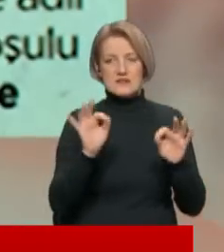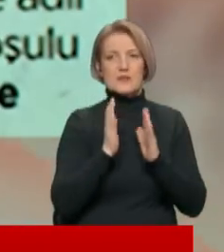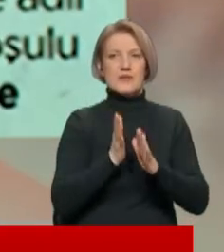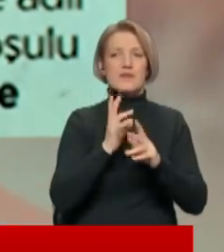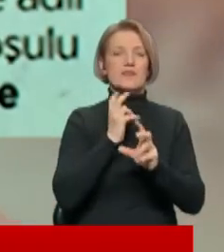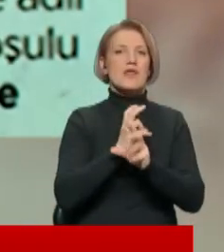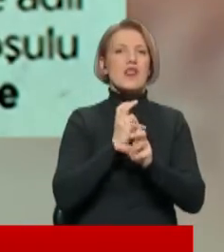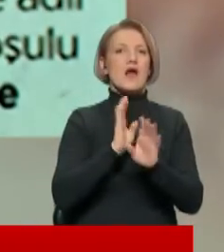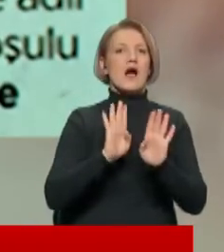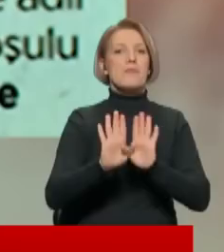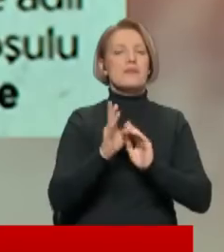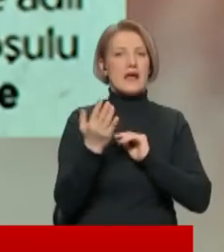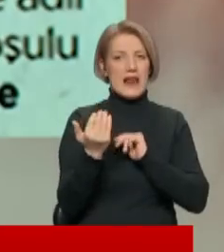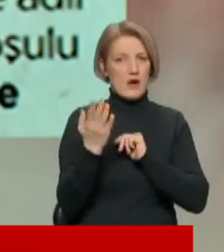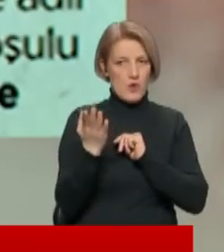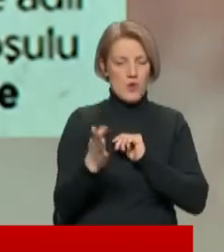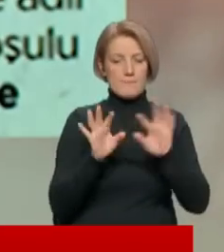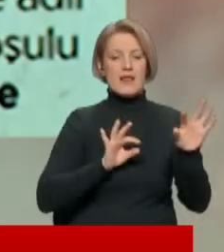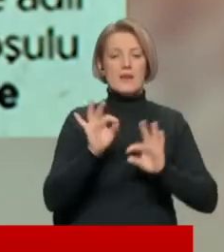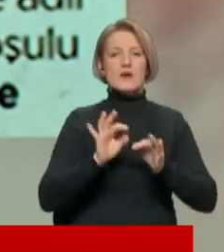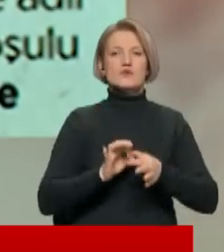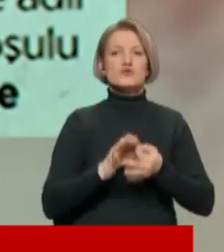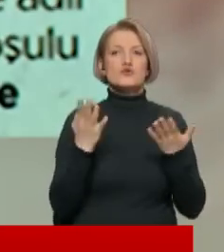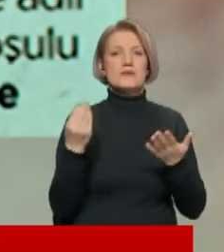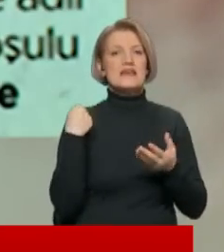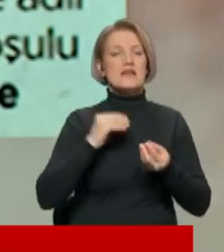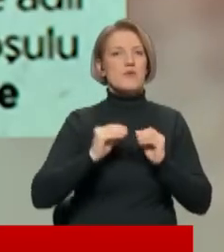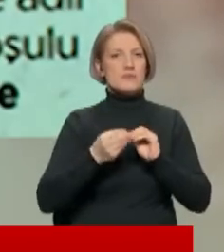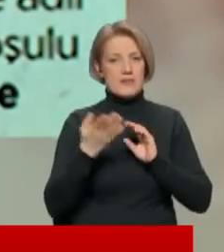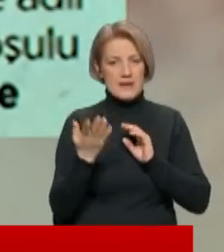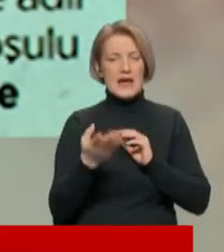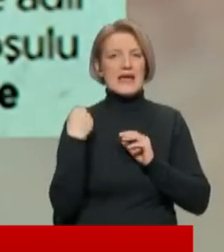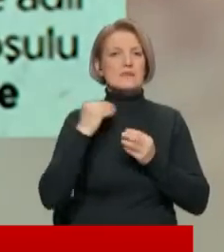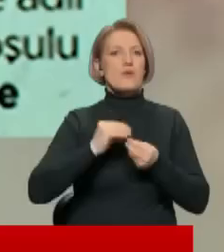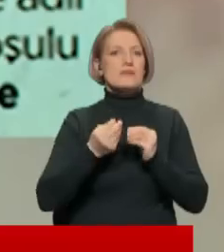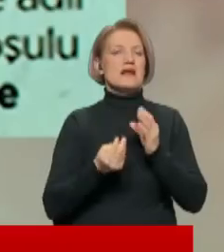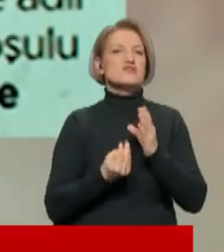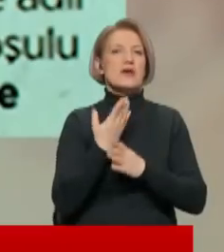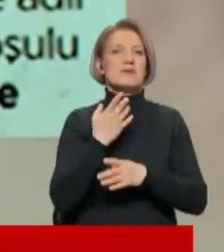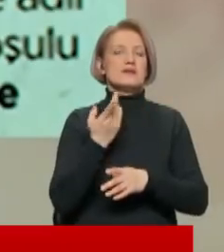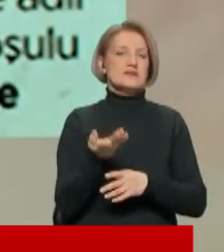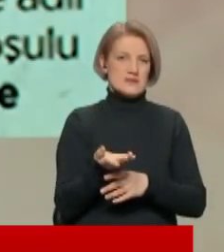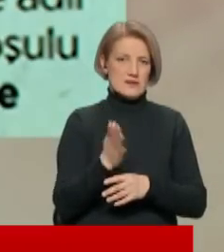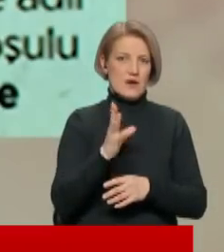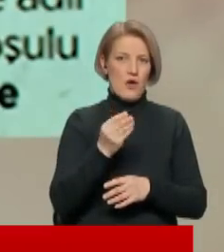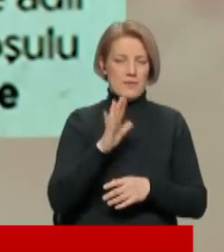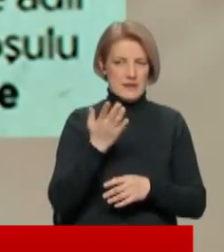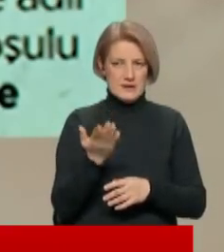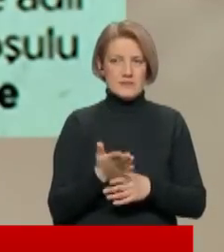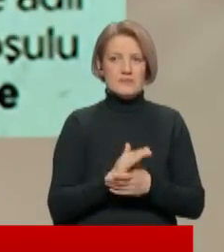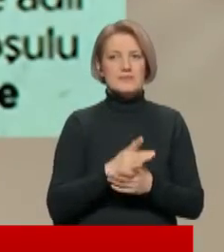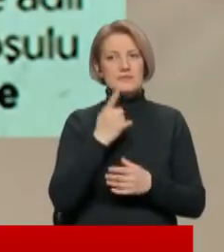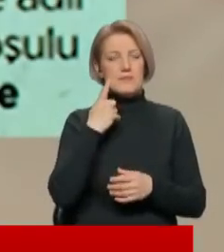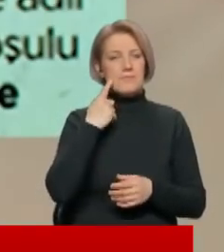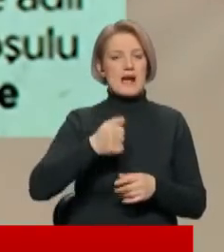tehlikeler kapıda şu an planlanan çözümün yeri sorunlar Yeni sorunlar doğurması kaçınılmaz daha fare doğurabilir